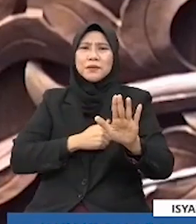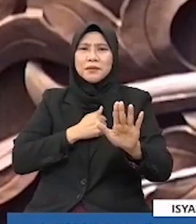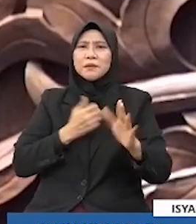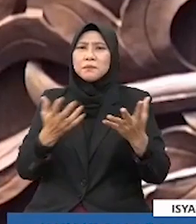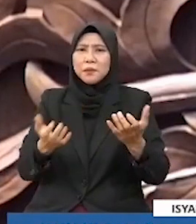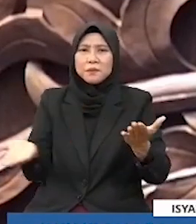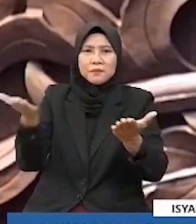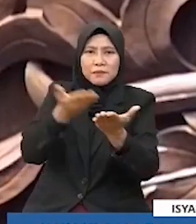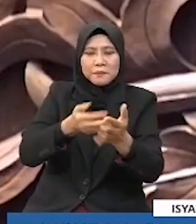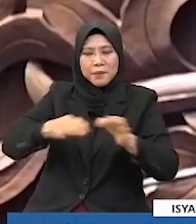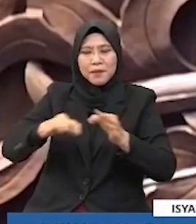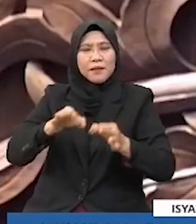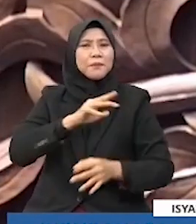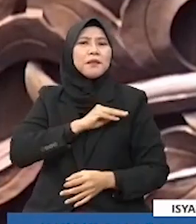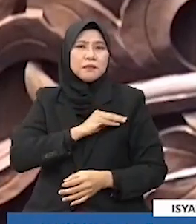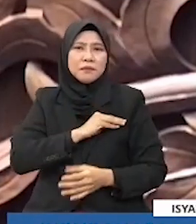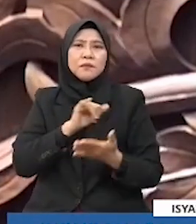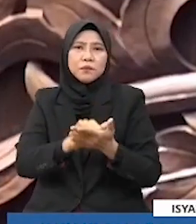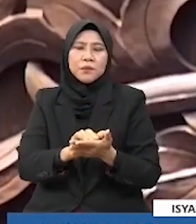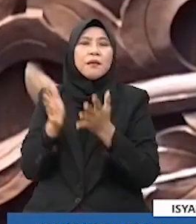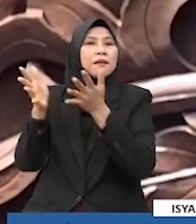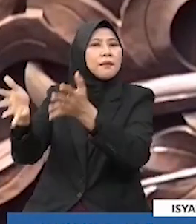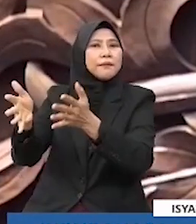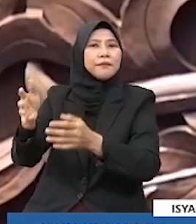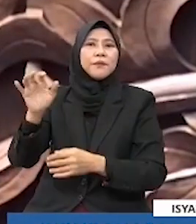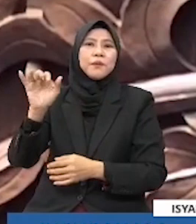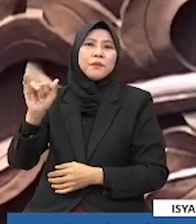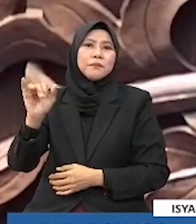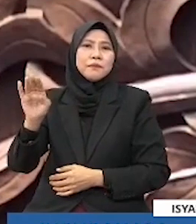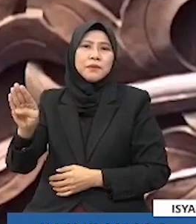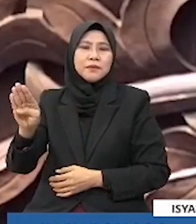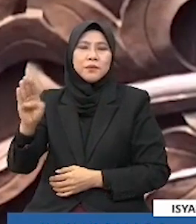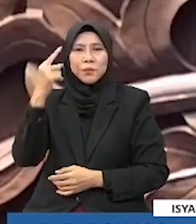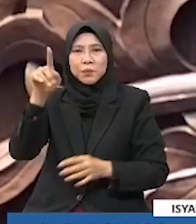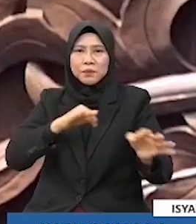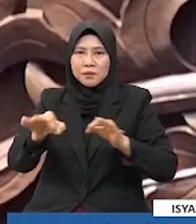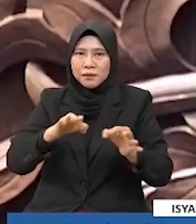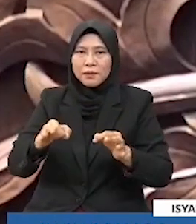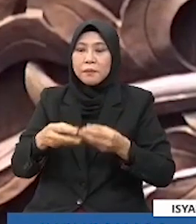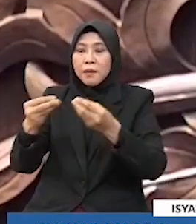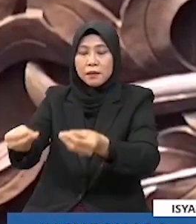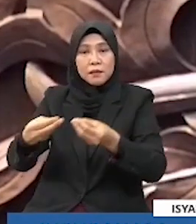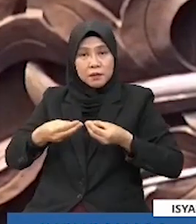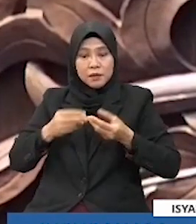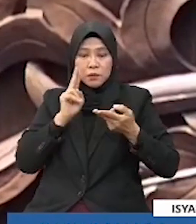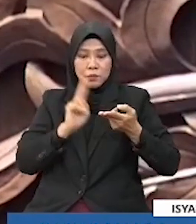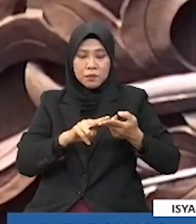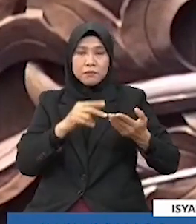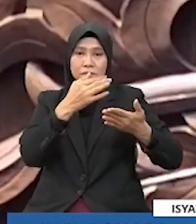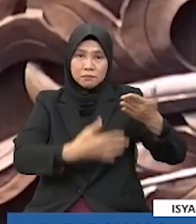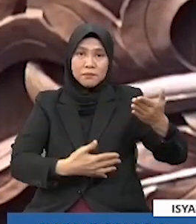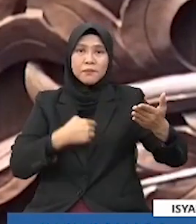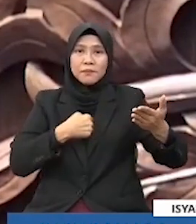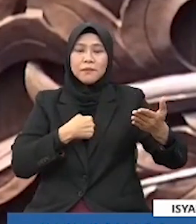lah kalau hendak penengah penerangan menteri itu selalunya itu terserah kode yang pak menteri untuk membawa penerangan dan diberi notice percaya bahwa mereka